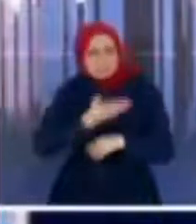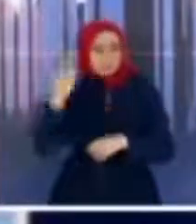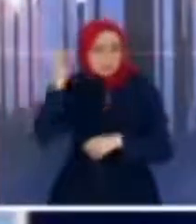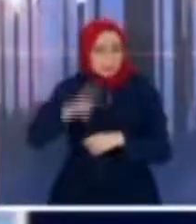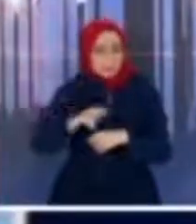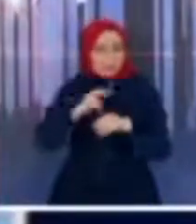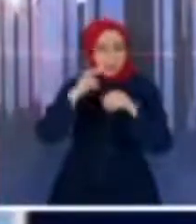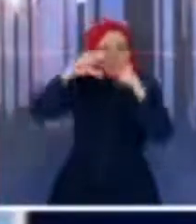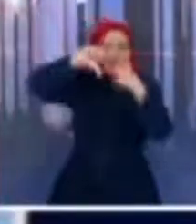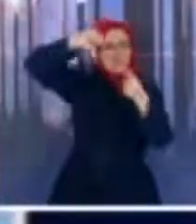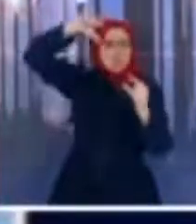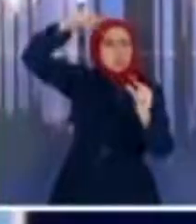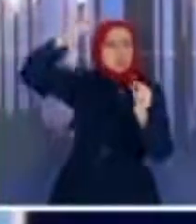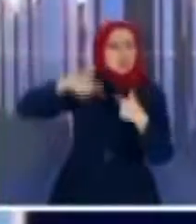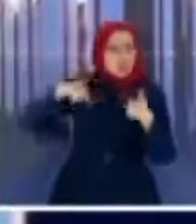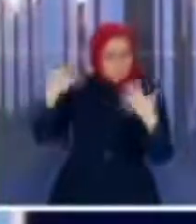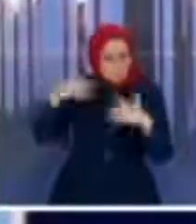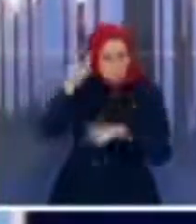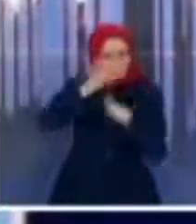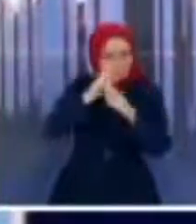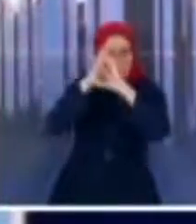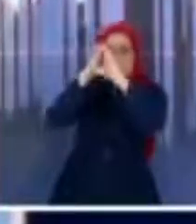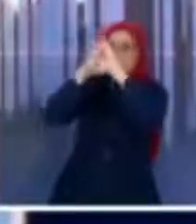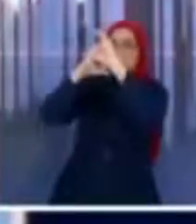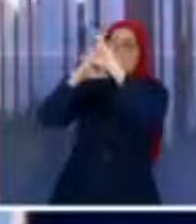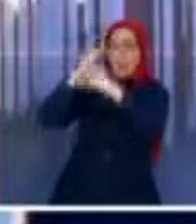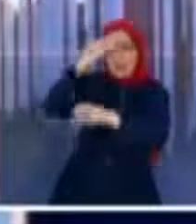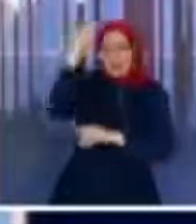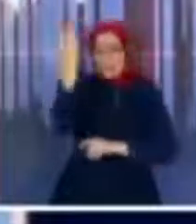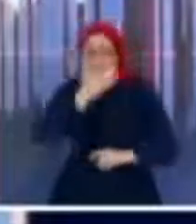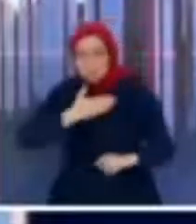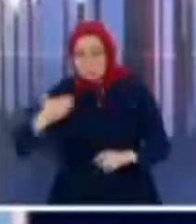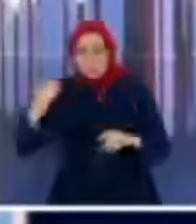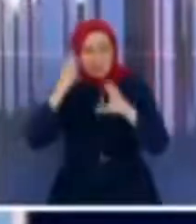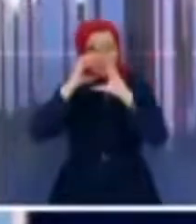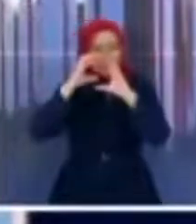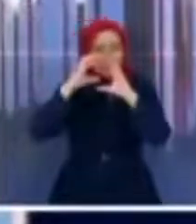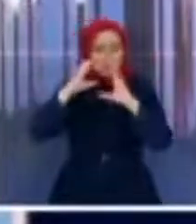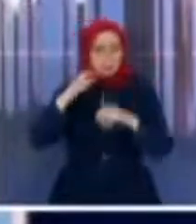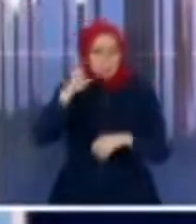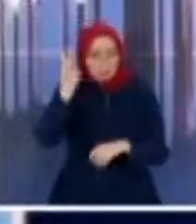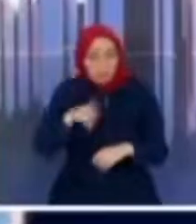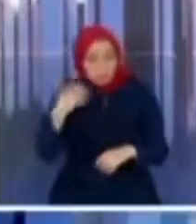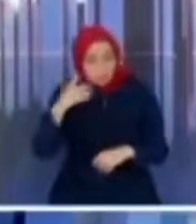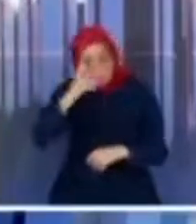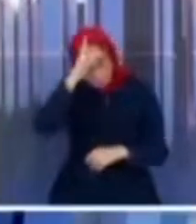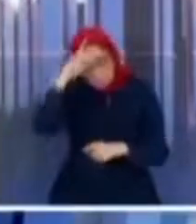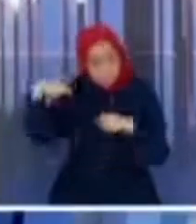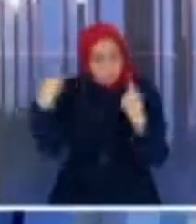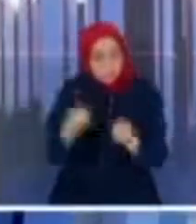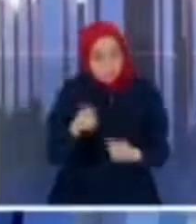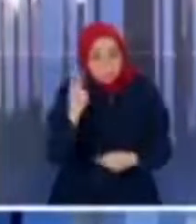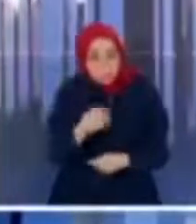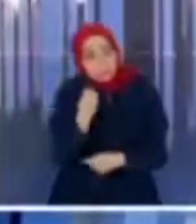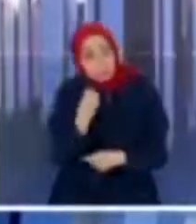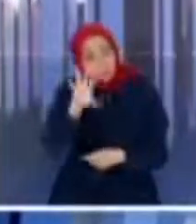السماء قريبه برشا برشا وينجم يخدم على كيفاش المنظومه هذيك نتاع النجوم في السماء تتحرك. شوف قداش